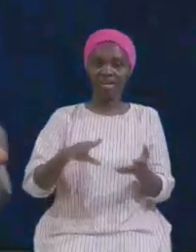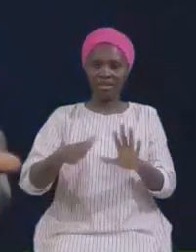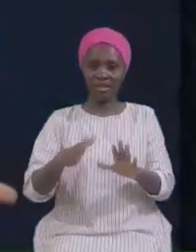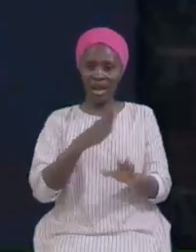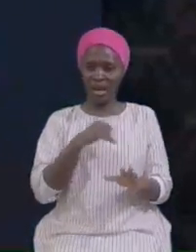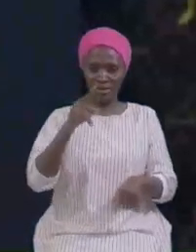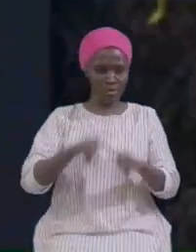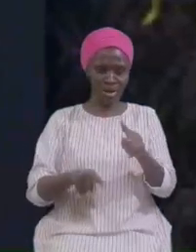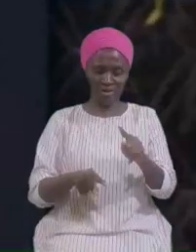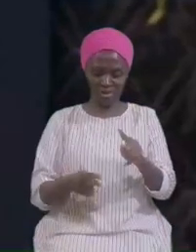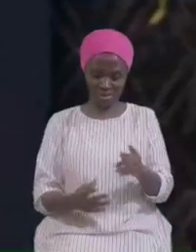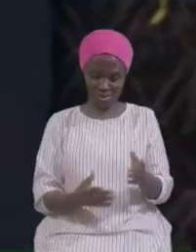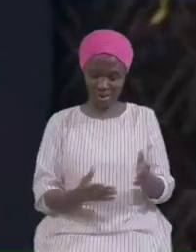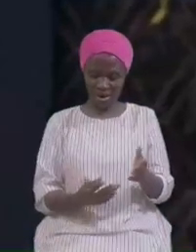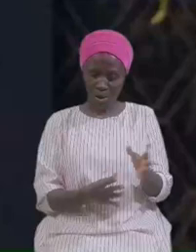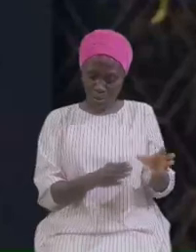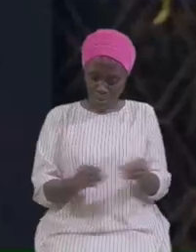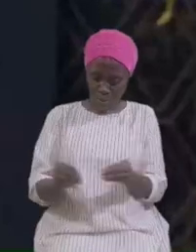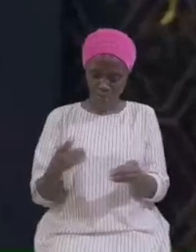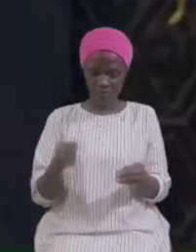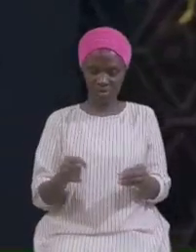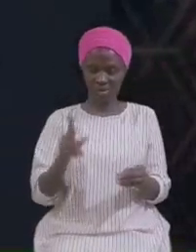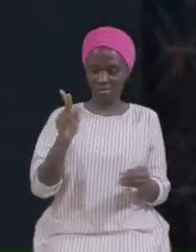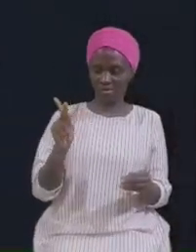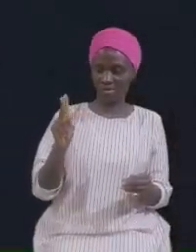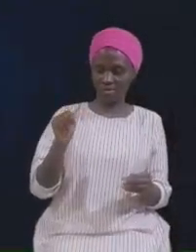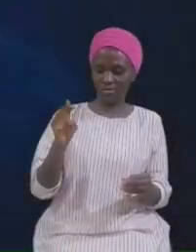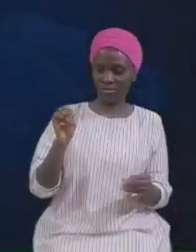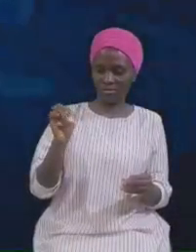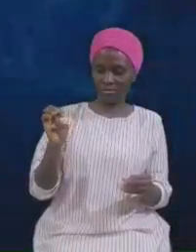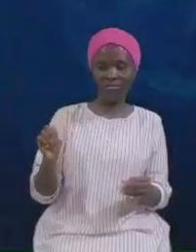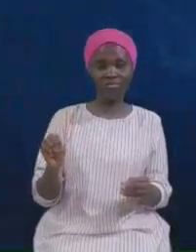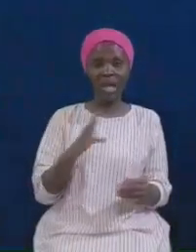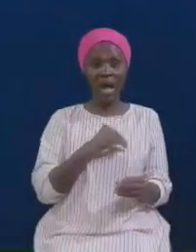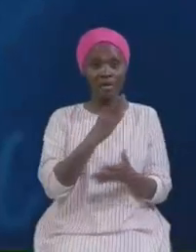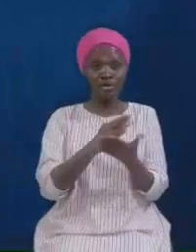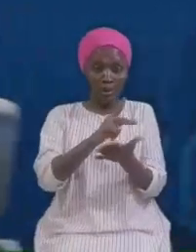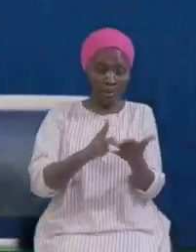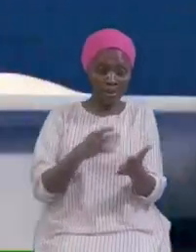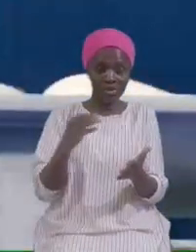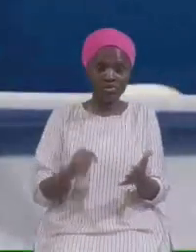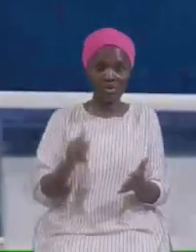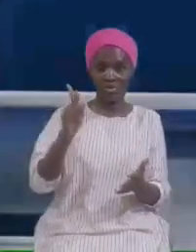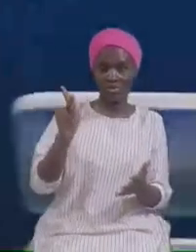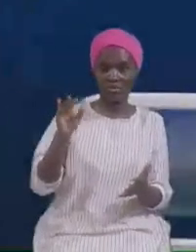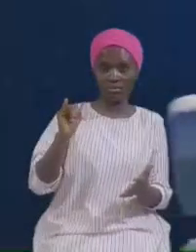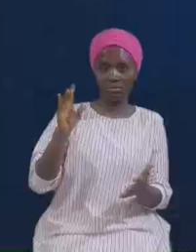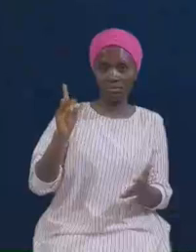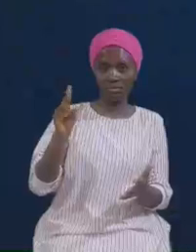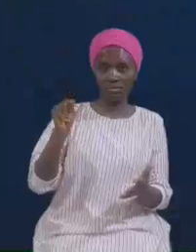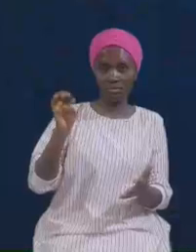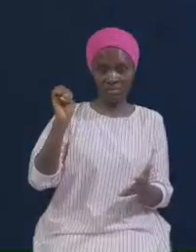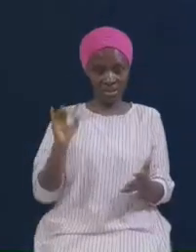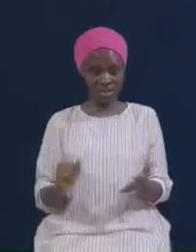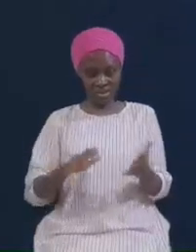les pieds. Parfois, des parties du foie sont mortes. Ça ne fonctionne plus bien.